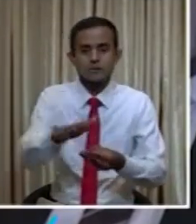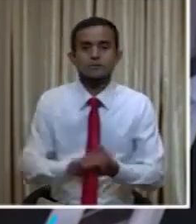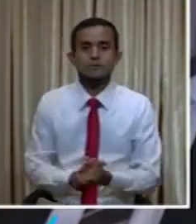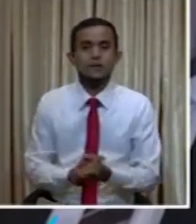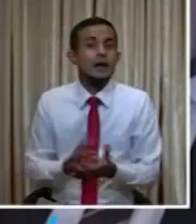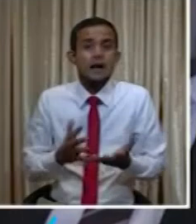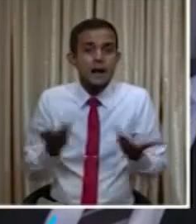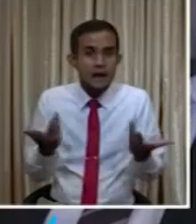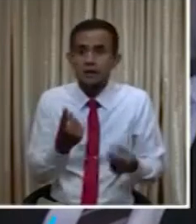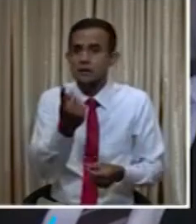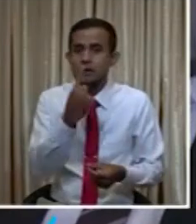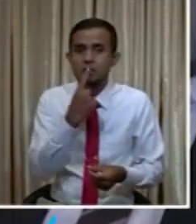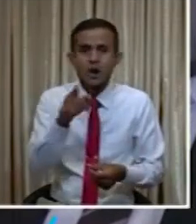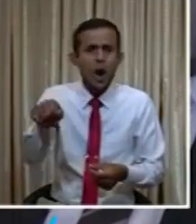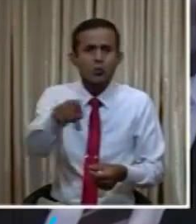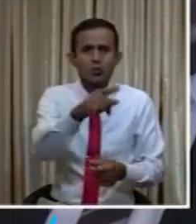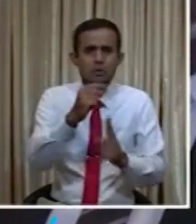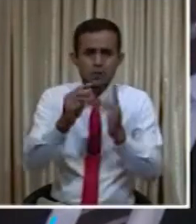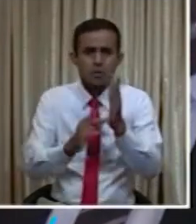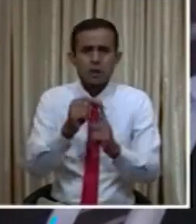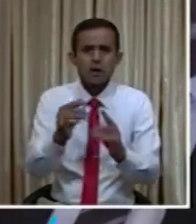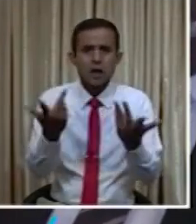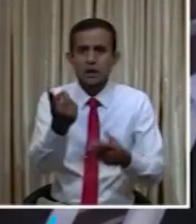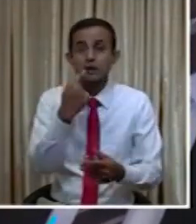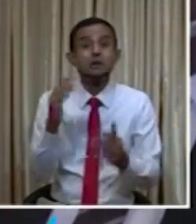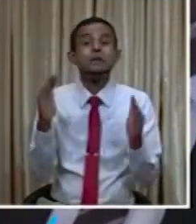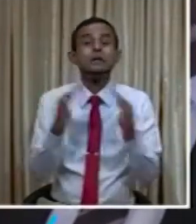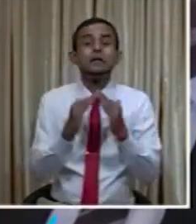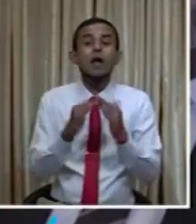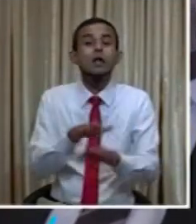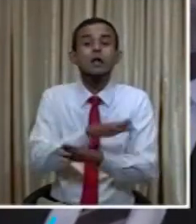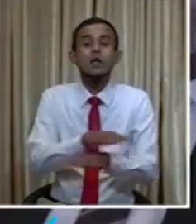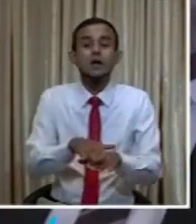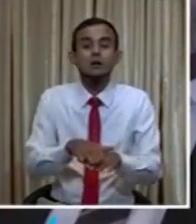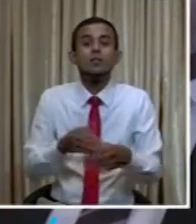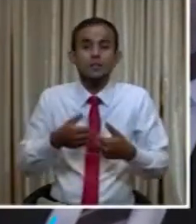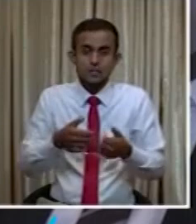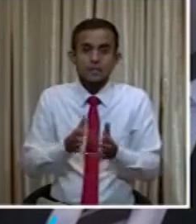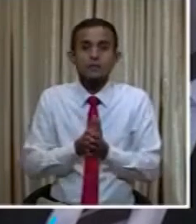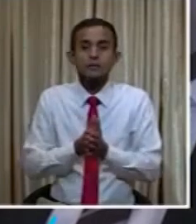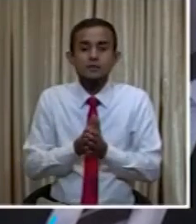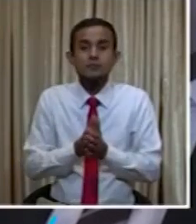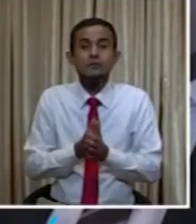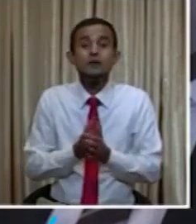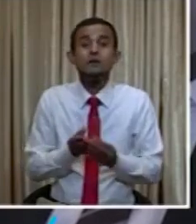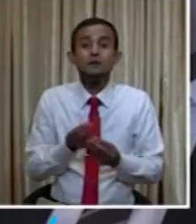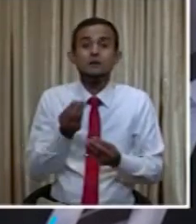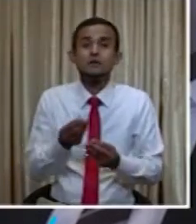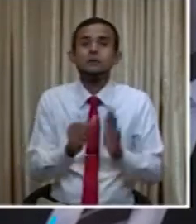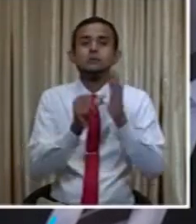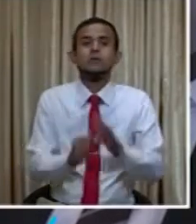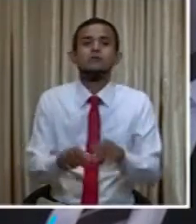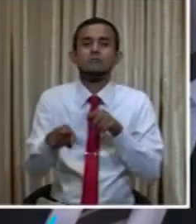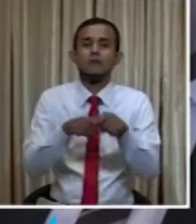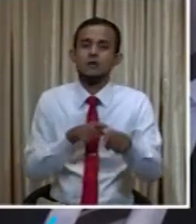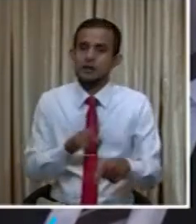නැහැ කියවනවා නම් කවුරු හරි මන්ත්‍රීවරයෙක් තමන්ගේ ගෙදර දොරේ දරුවන්ට තමන් කරන්නේ අපහාසයක් කියන